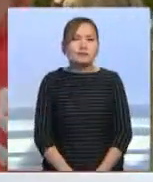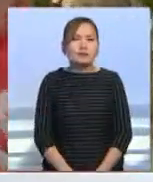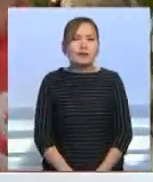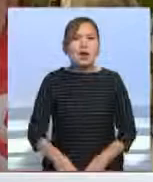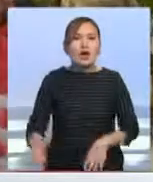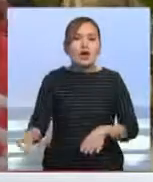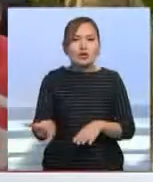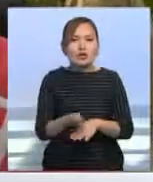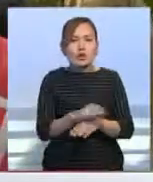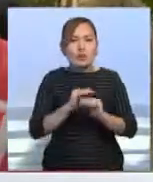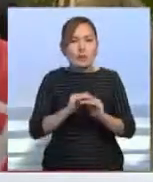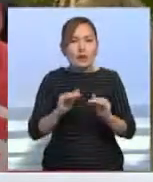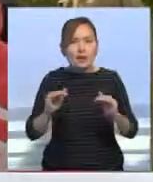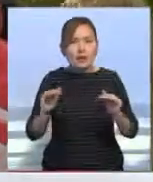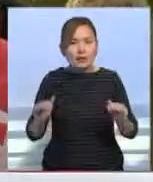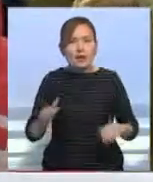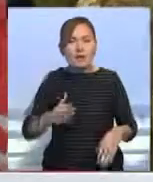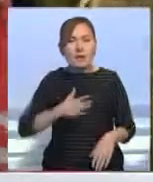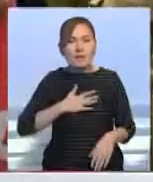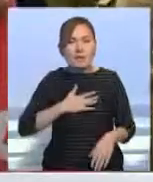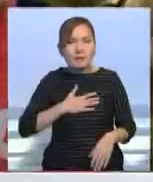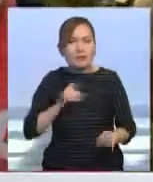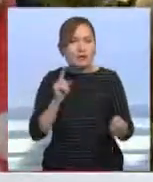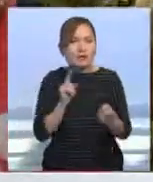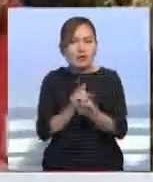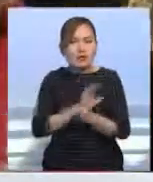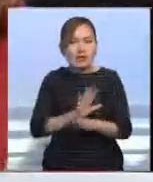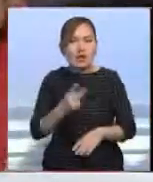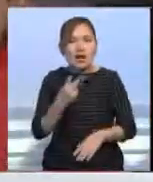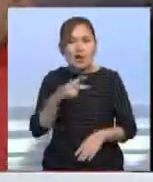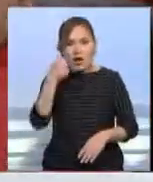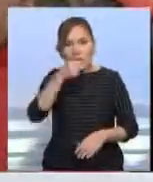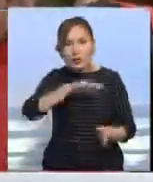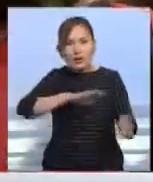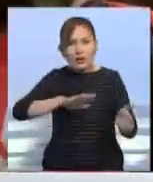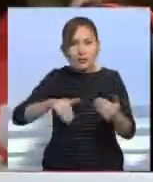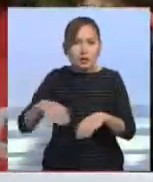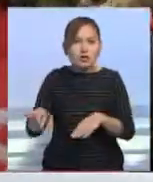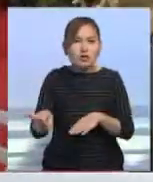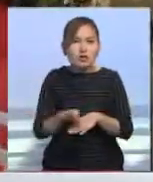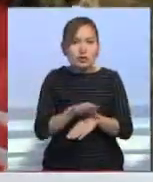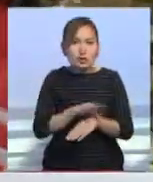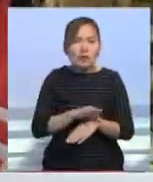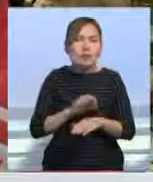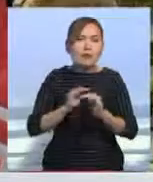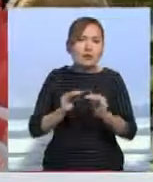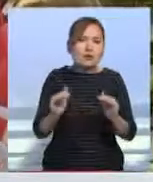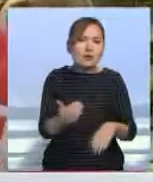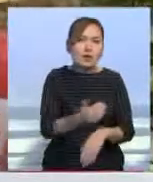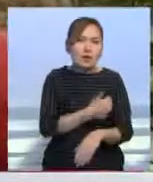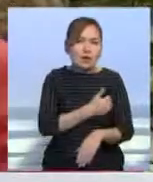Жұбай мен баламды көрмегеніме 2 жыл болды. Оларды қатты сағындым. Мен күн сайын жылаймын.